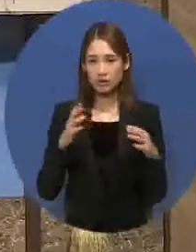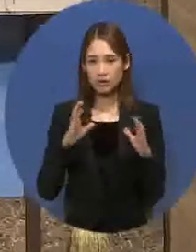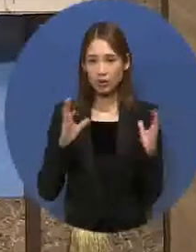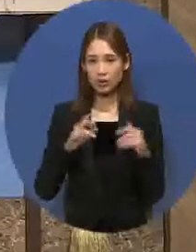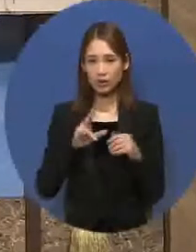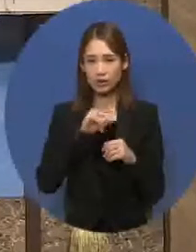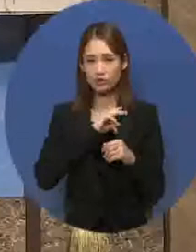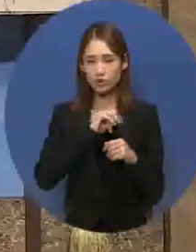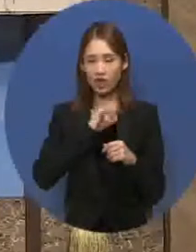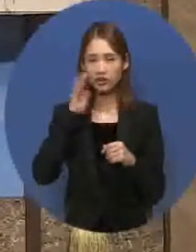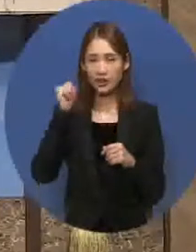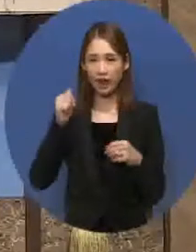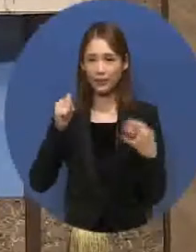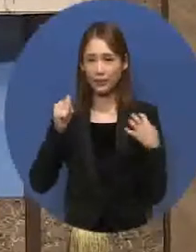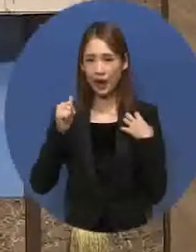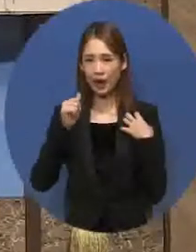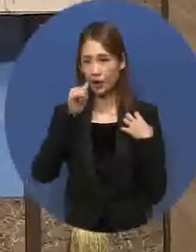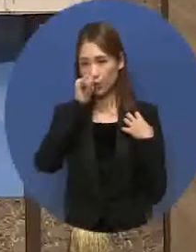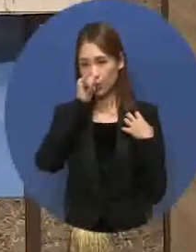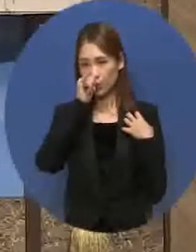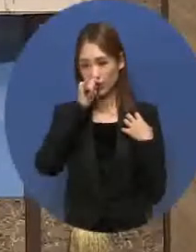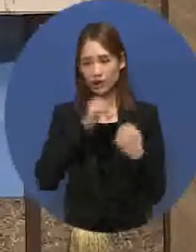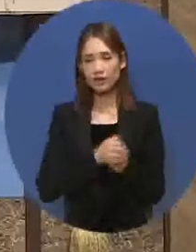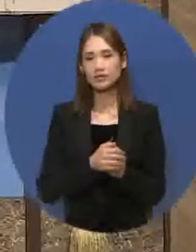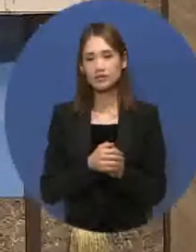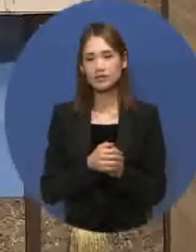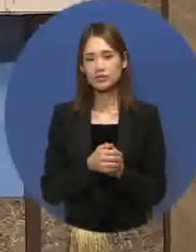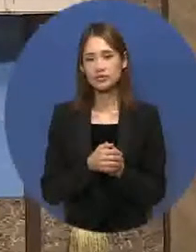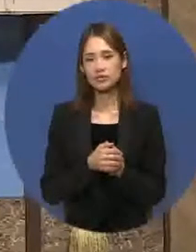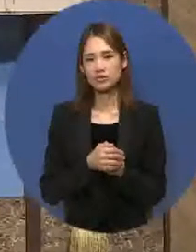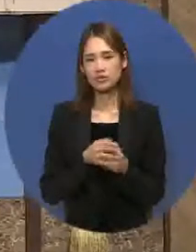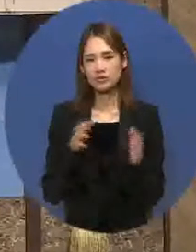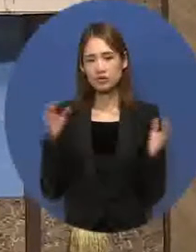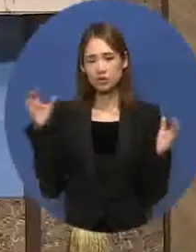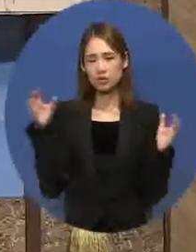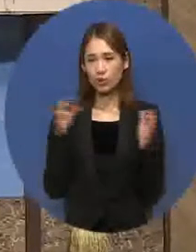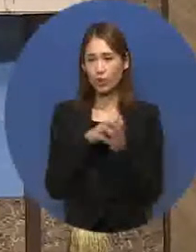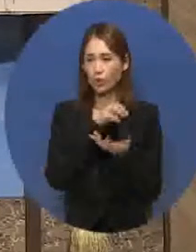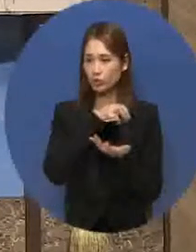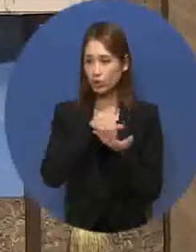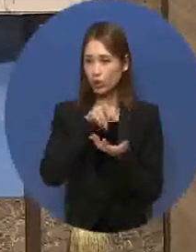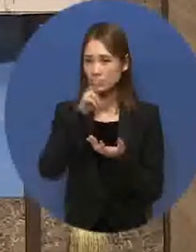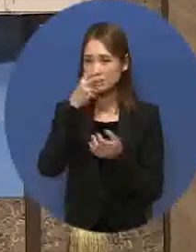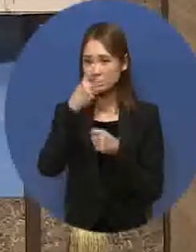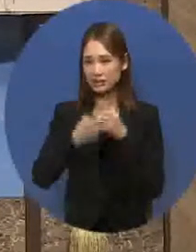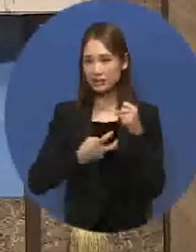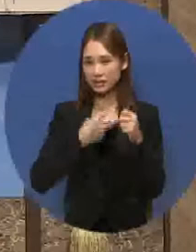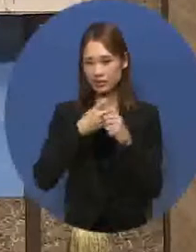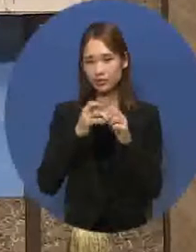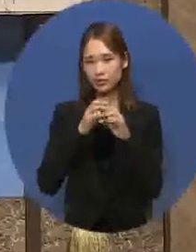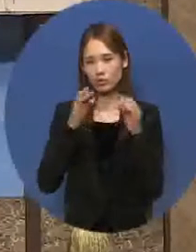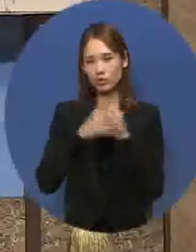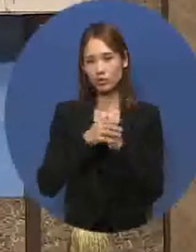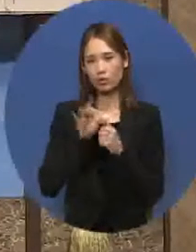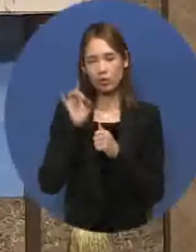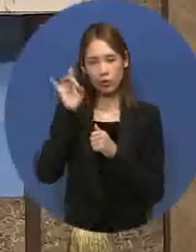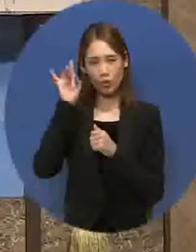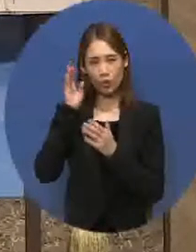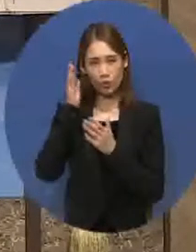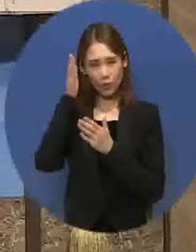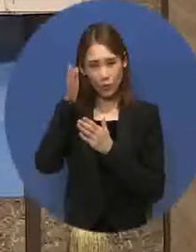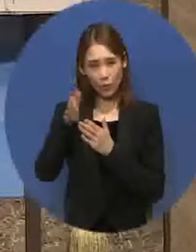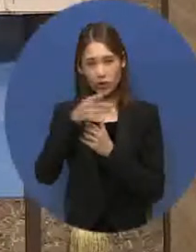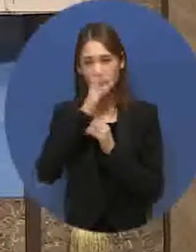노인복지정책위원장을 제가 또 맡고 있습니다. 아. 그래서 20년간을 오로지 노인복지정책의